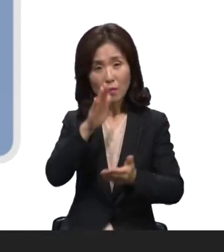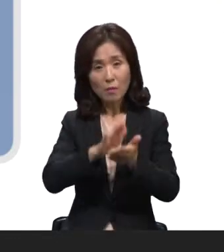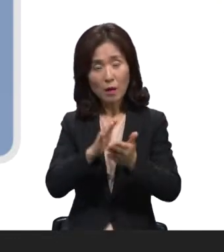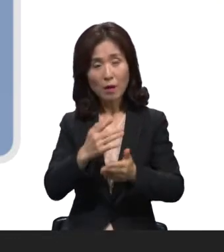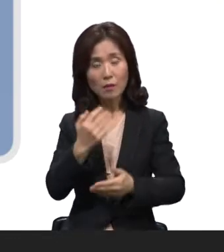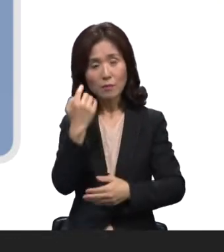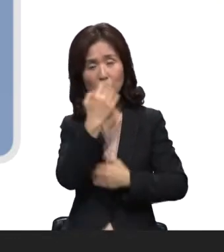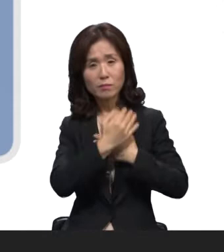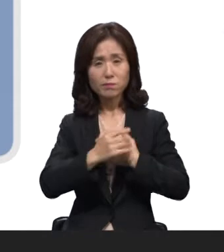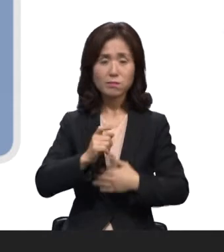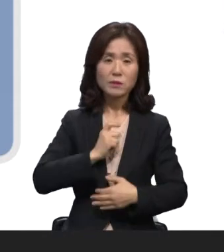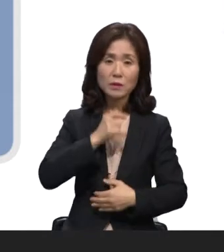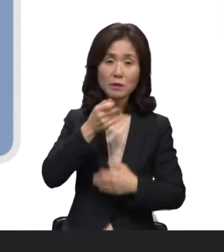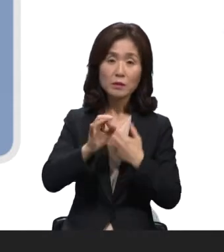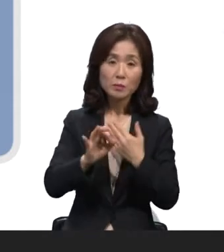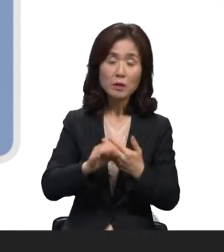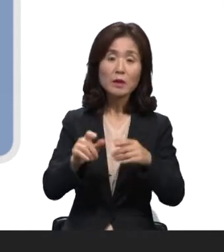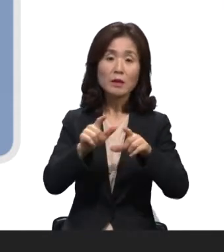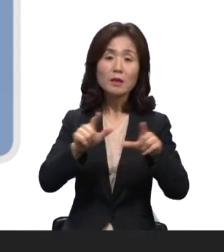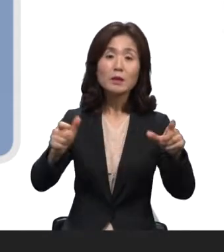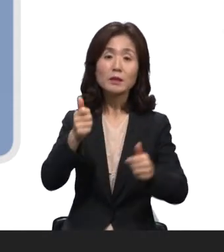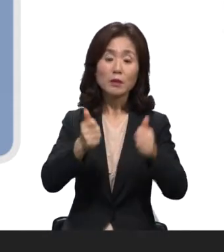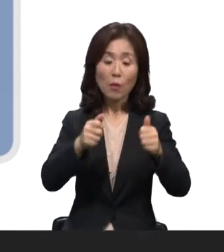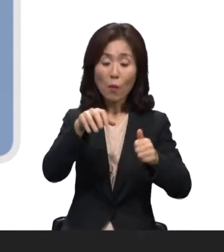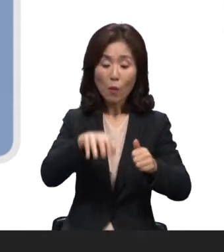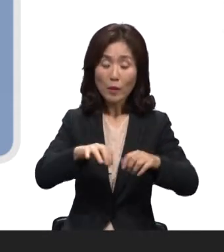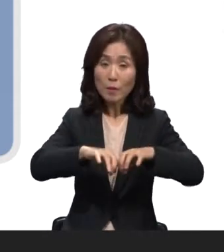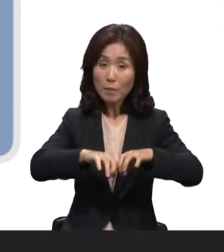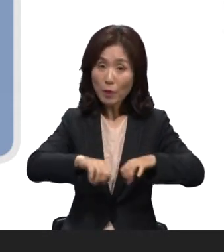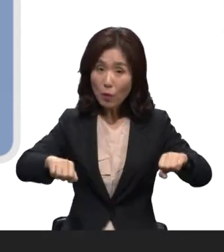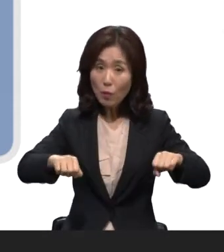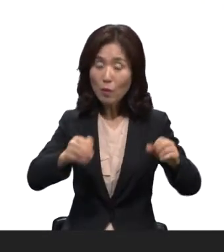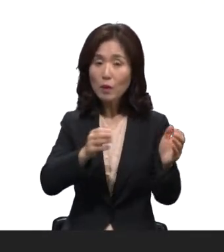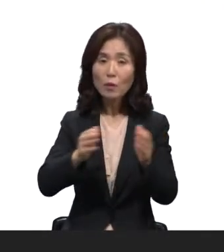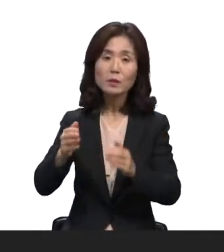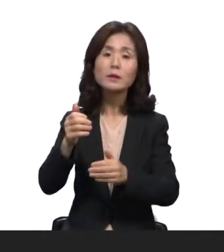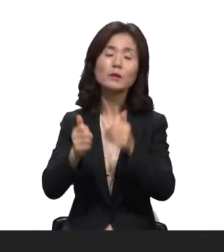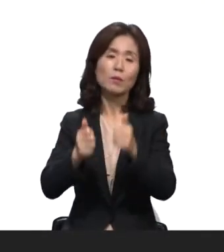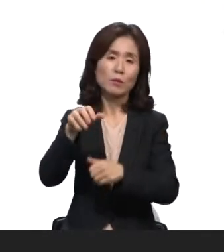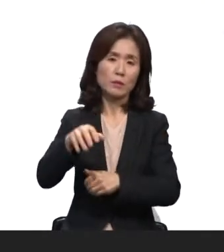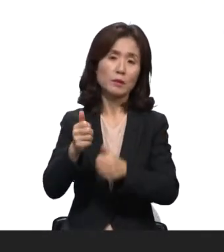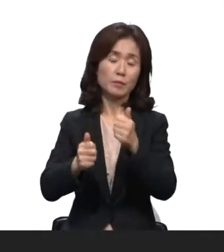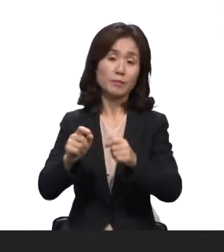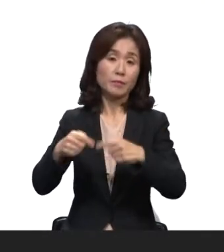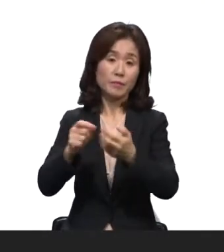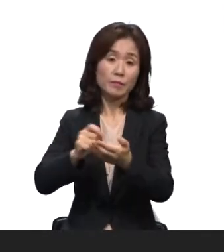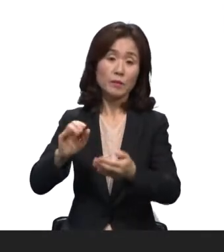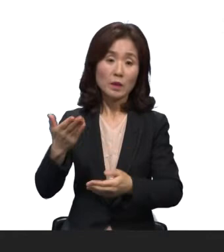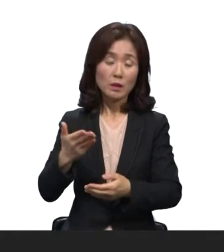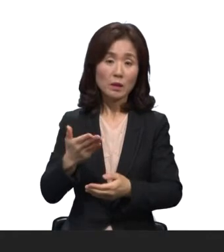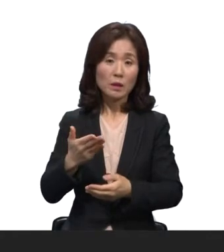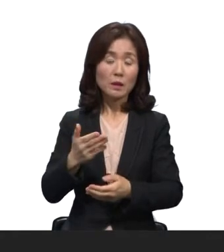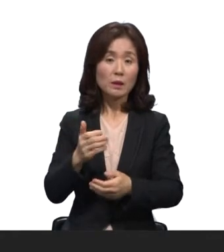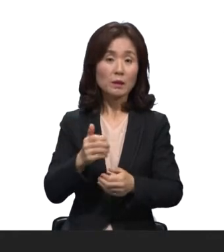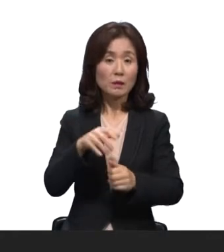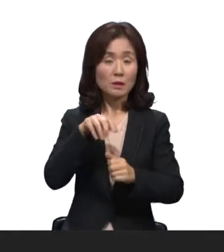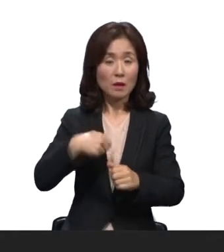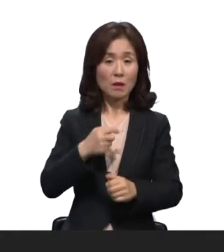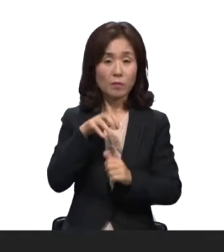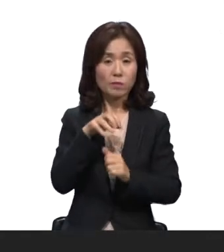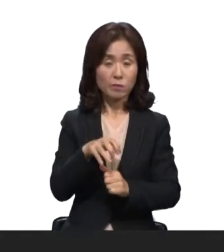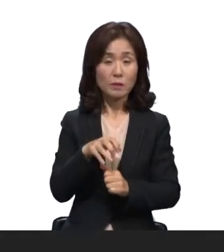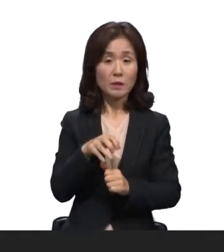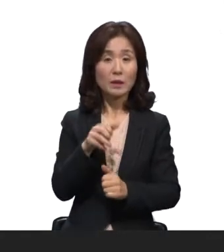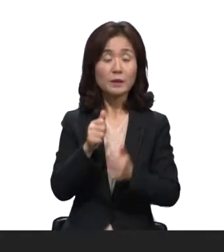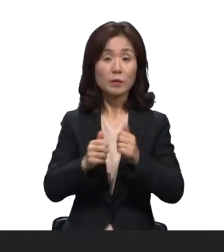일반 시험장 안에 마련된 별도 시험 실에서 시험을 보게 됩니다 수능이 자가 경리 기간에 포함된 경우에 자가